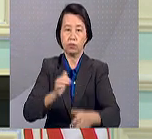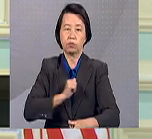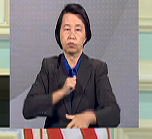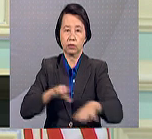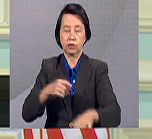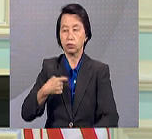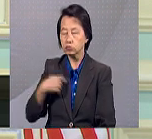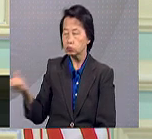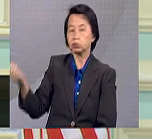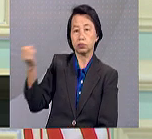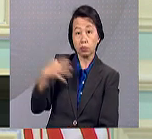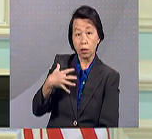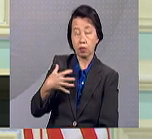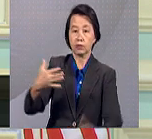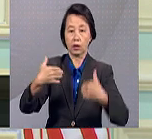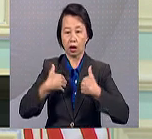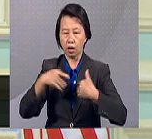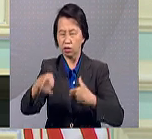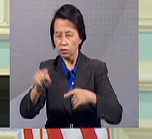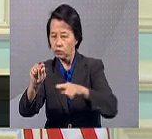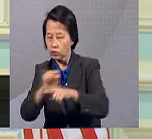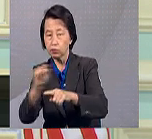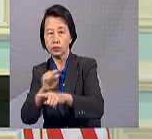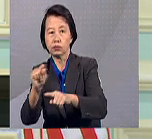Saya difahamkan ada yang menggunakan